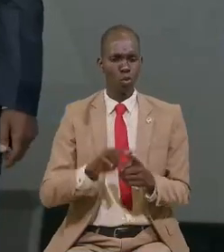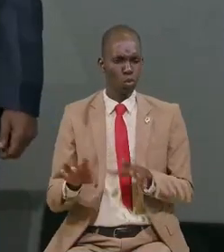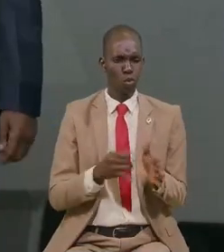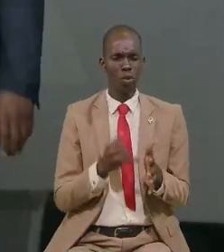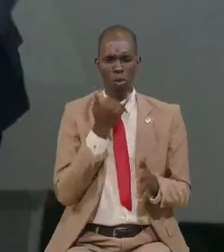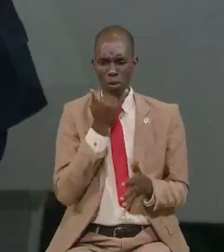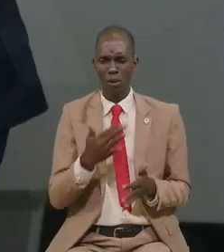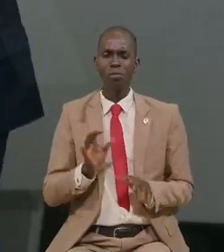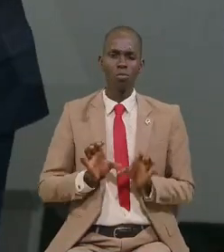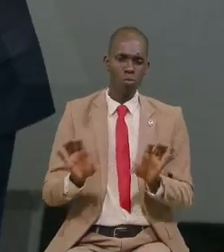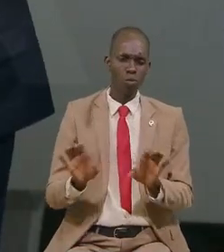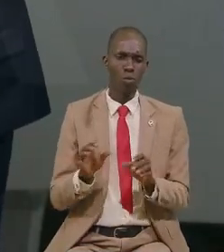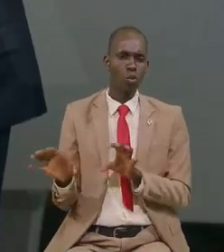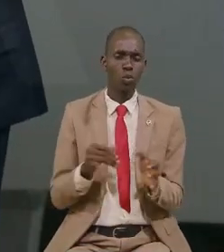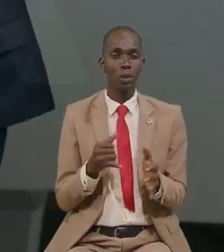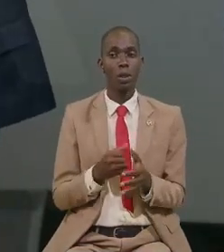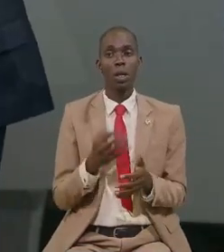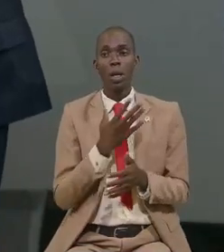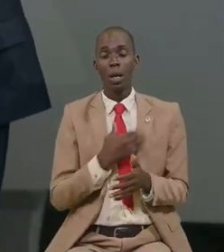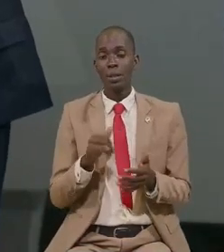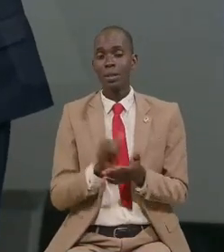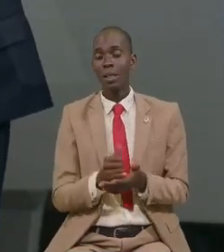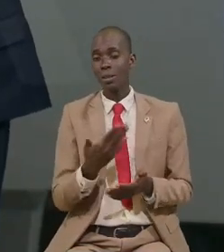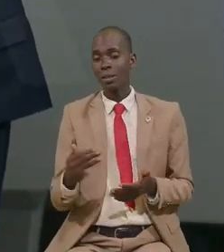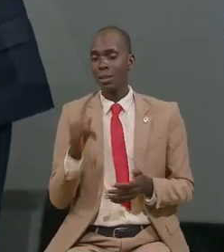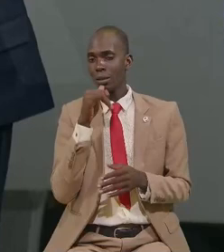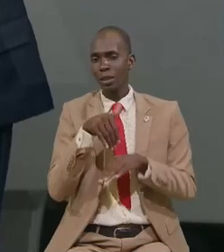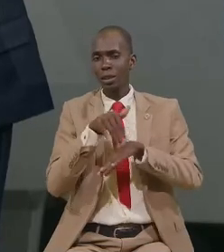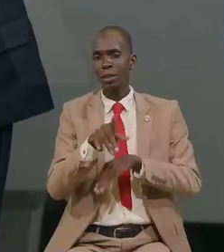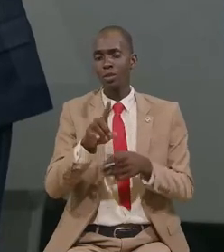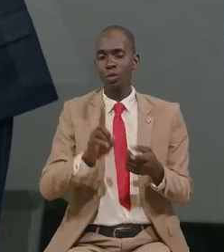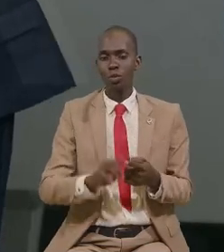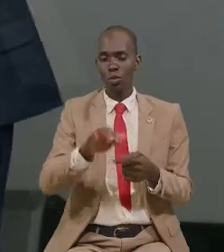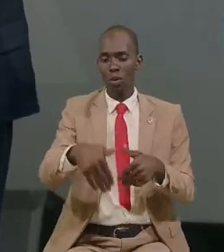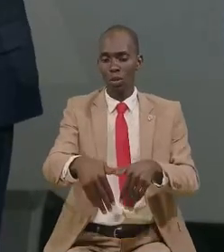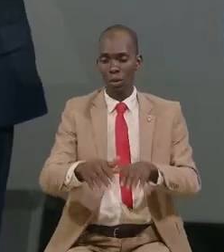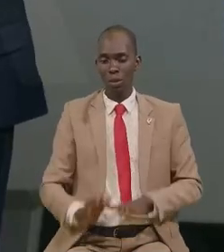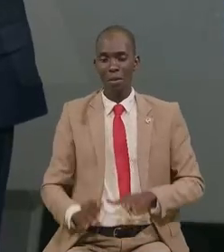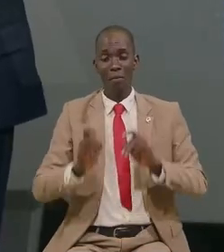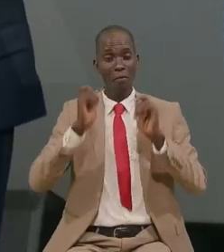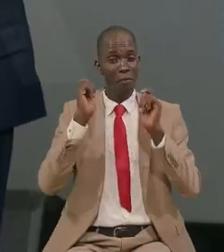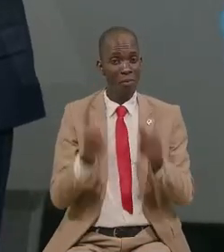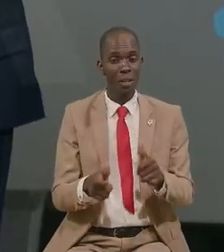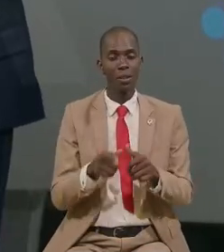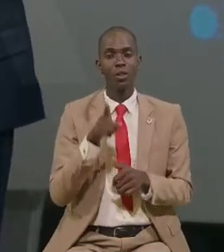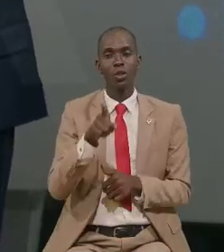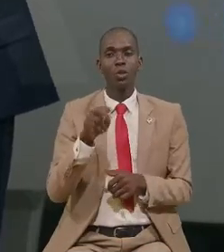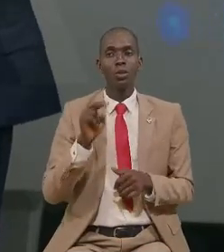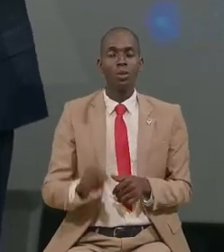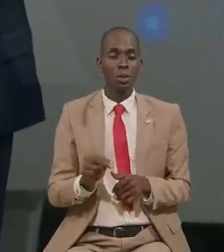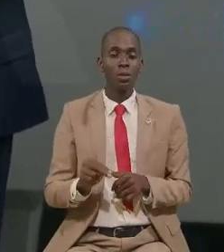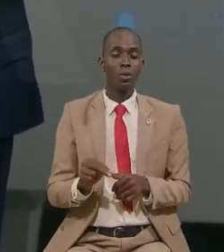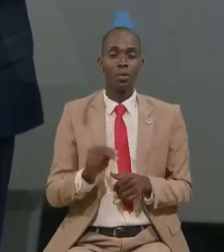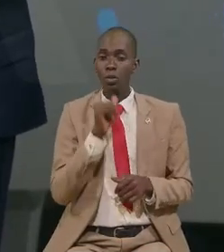fais-le. Et qui t'envoie vers la tombe rapidement. Que prévu?